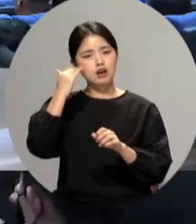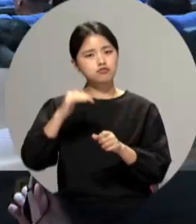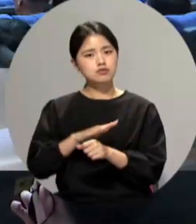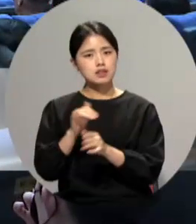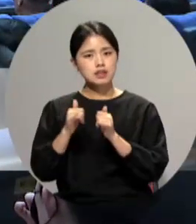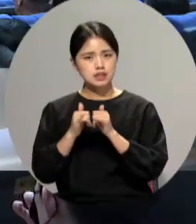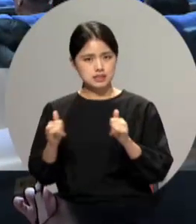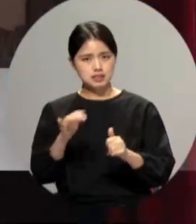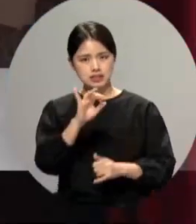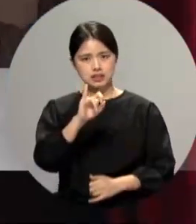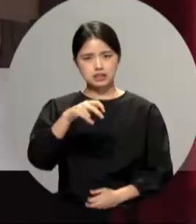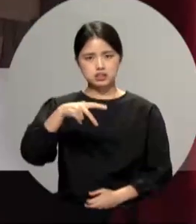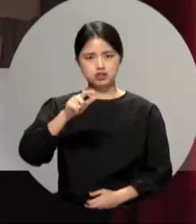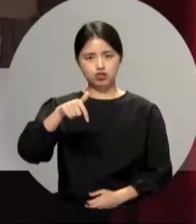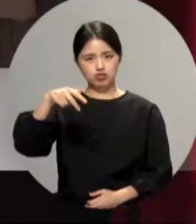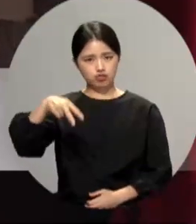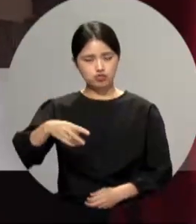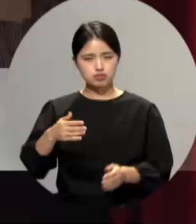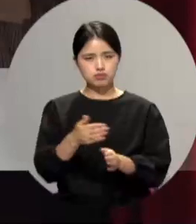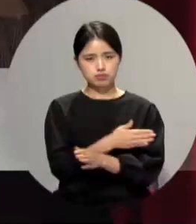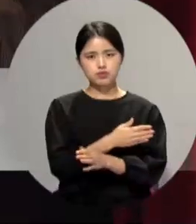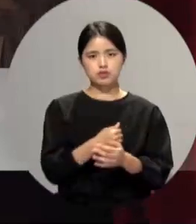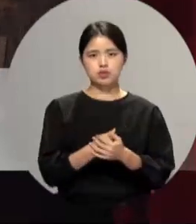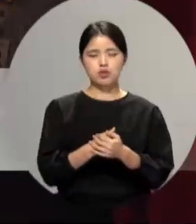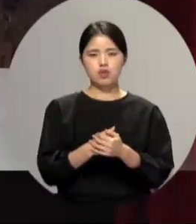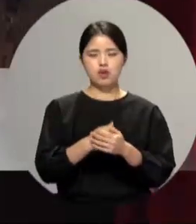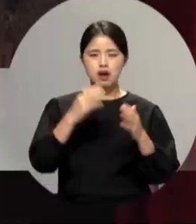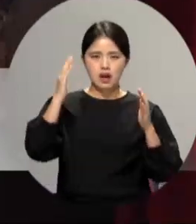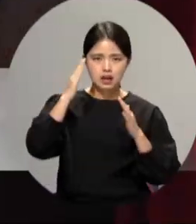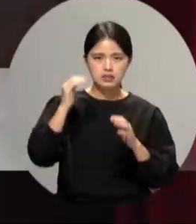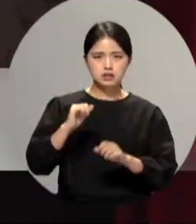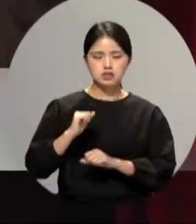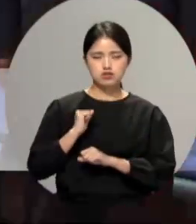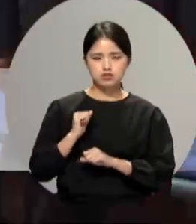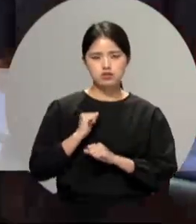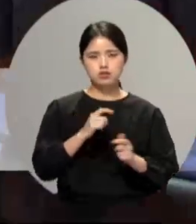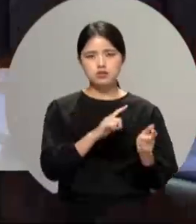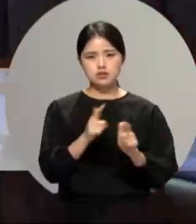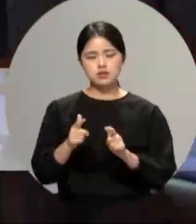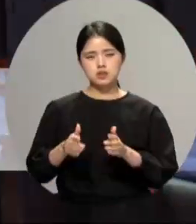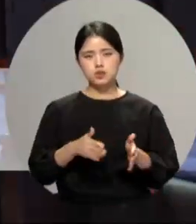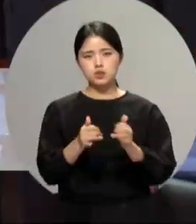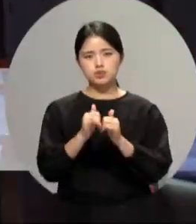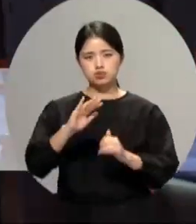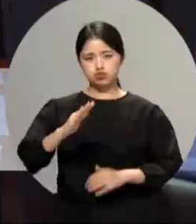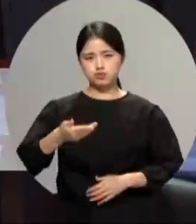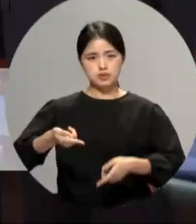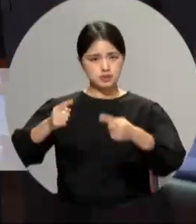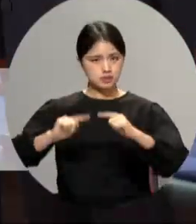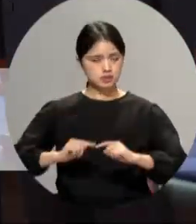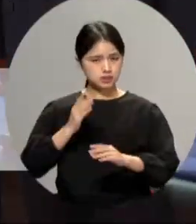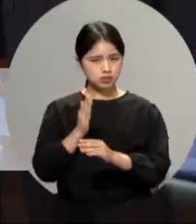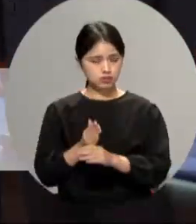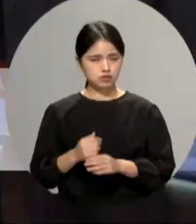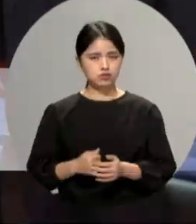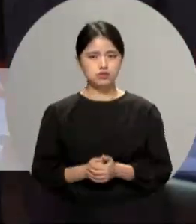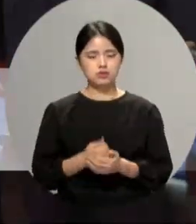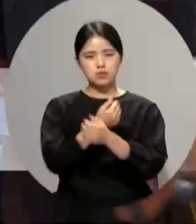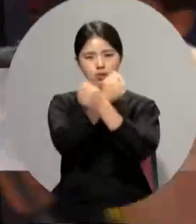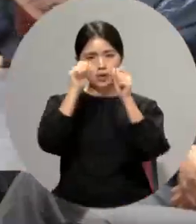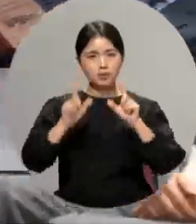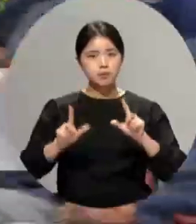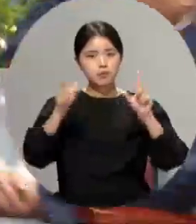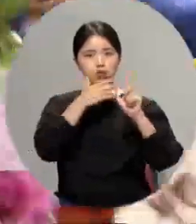이석규 애국지사를 비롯해 광복회원과 학생, 국군 장병 등 도민 900여 명이 참석한 가운데